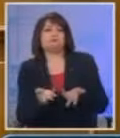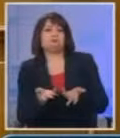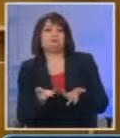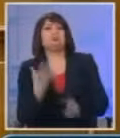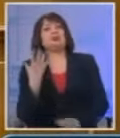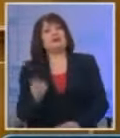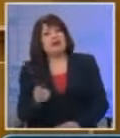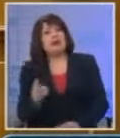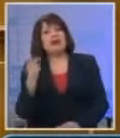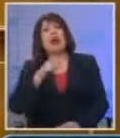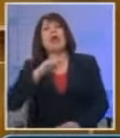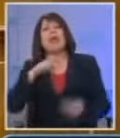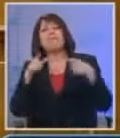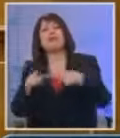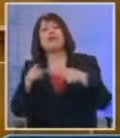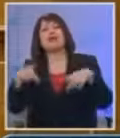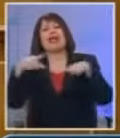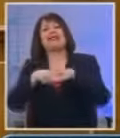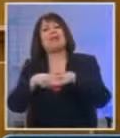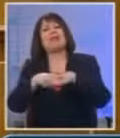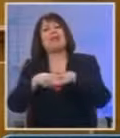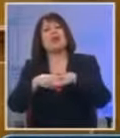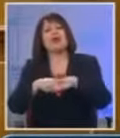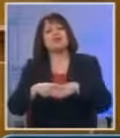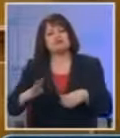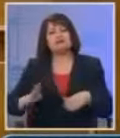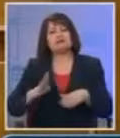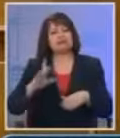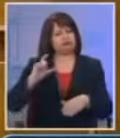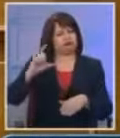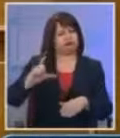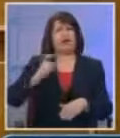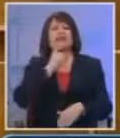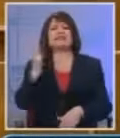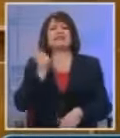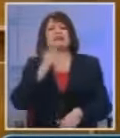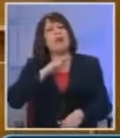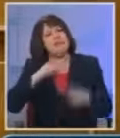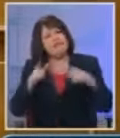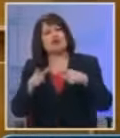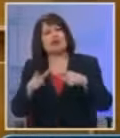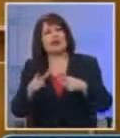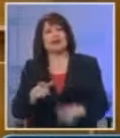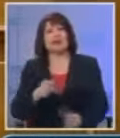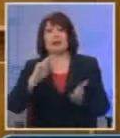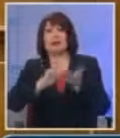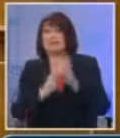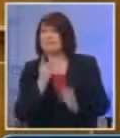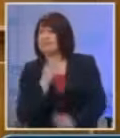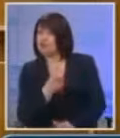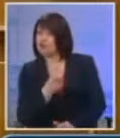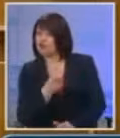Και υπήρχαν άλλα επικουρικά ταμεία που θα ανέβαιναν οι επικουρικές συντάξεις. Προσέξτε, μην οδηγήσετε τα